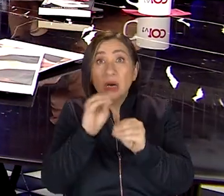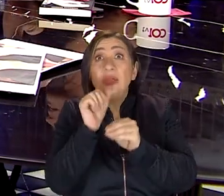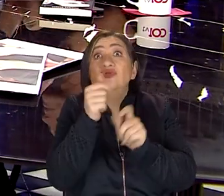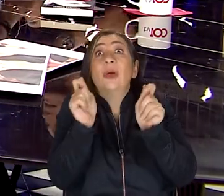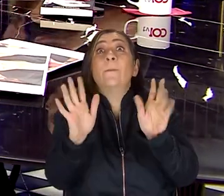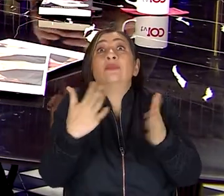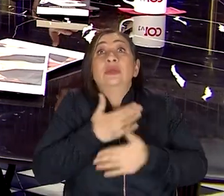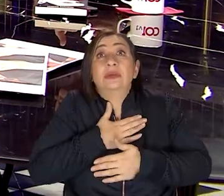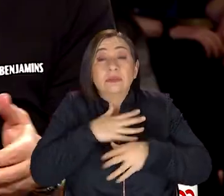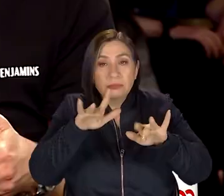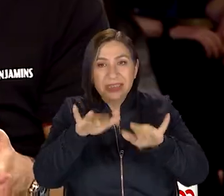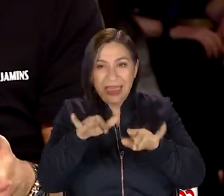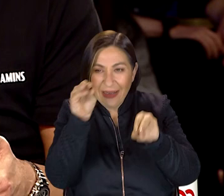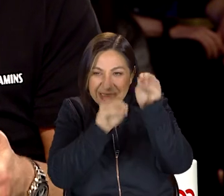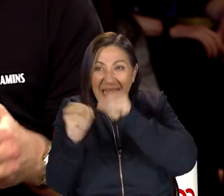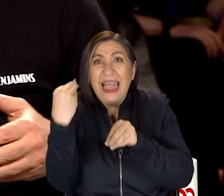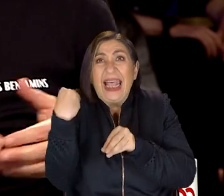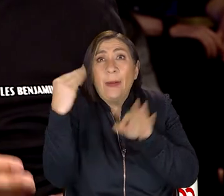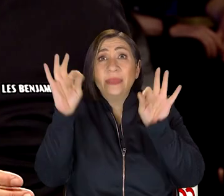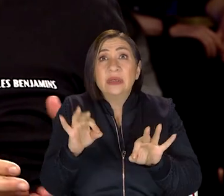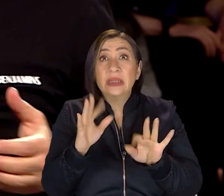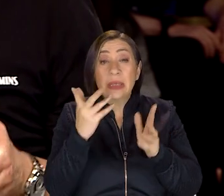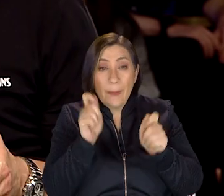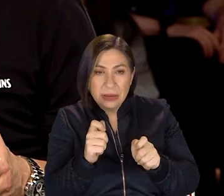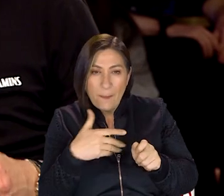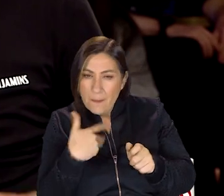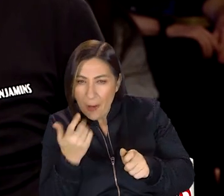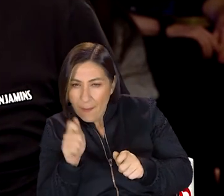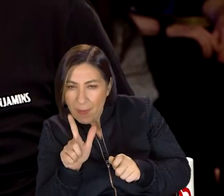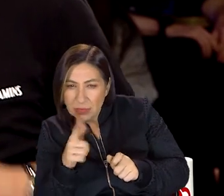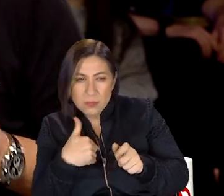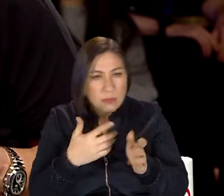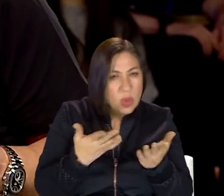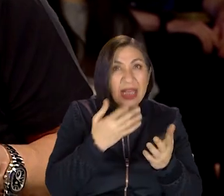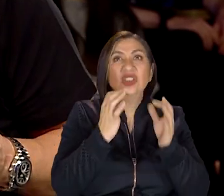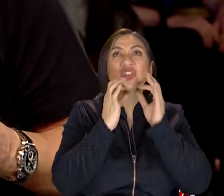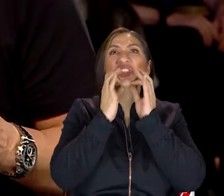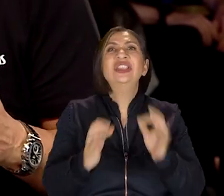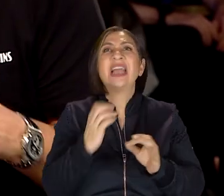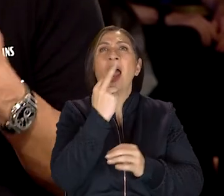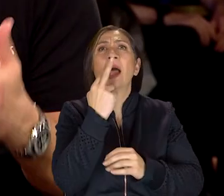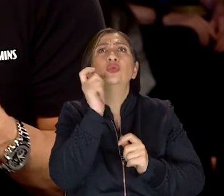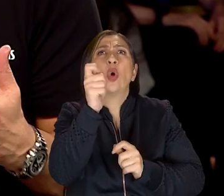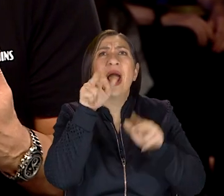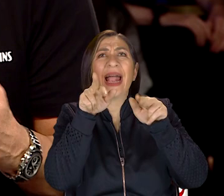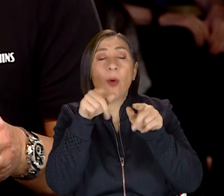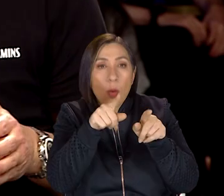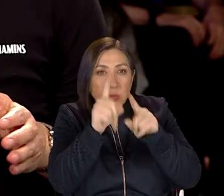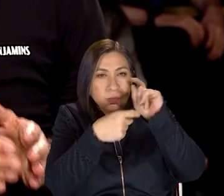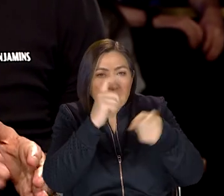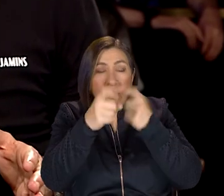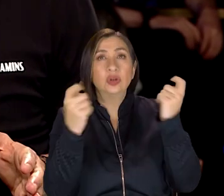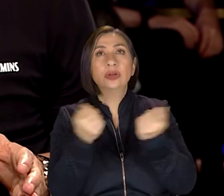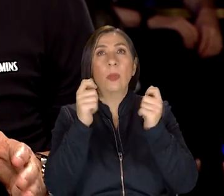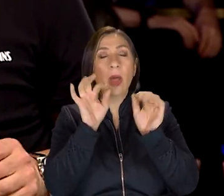Ha. Daha o zamanlar bilgisayarda aranjman yapmak yeni başlamış. Nasıl yaparız? Nasıl beceririz? Bilmiyoruz. Çince gibi geliyor bize. Onu keşfetmeye çalışıyoruz.